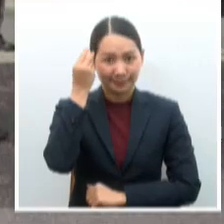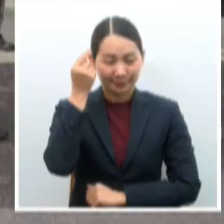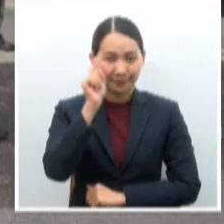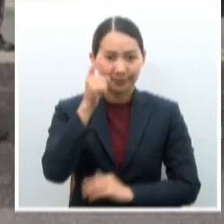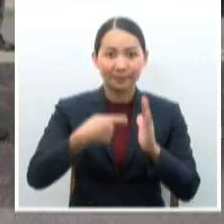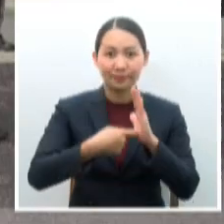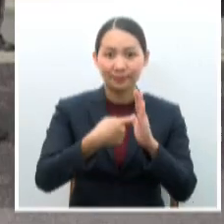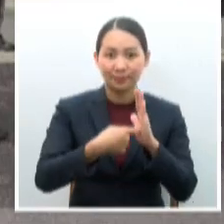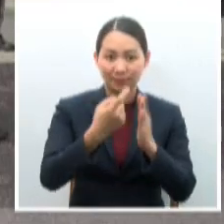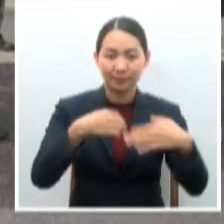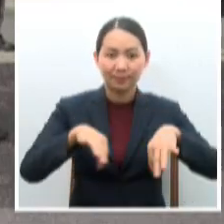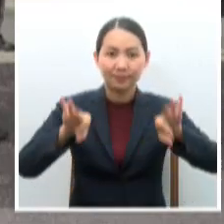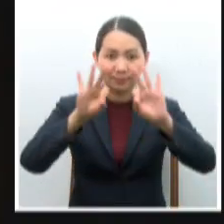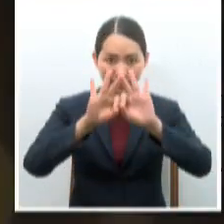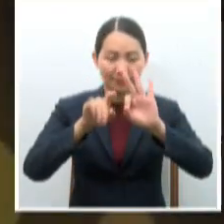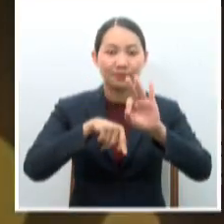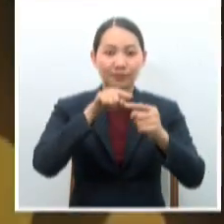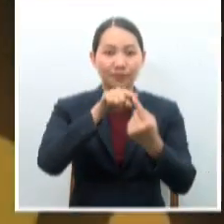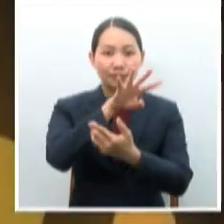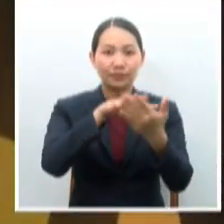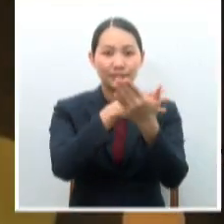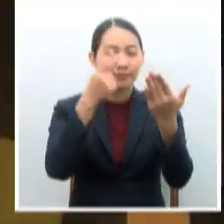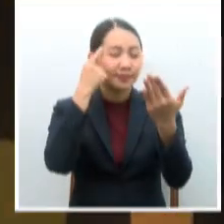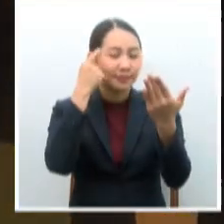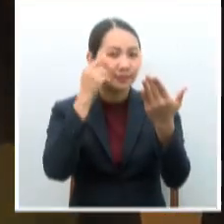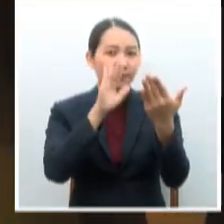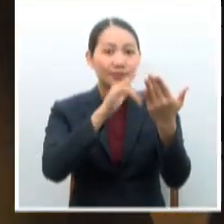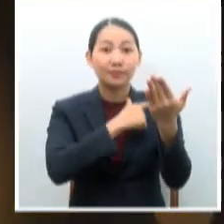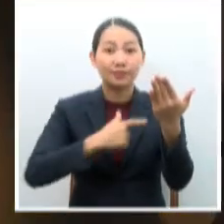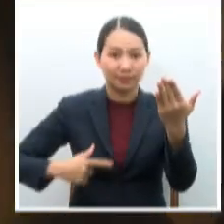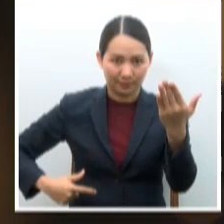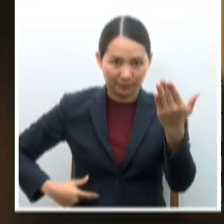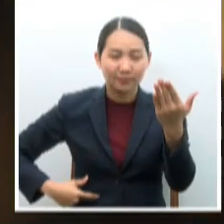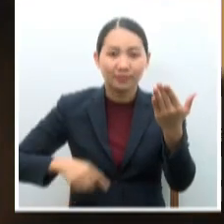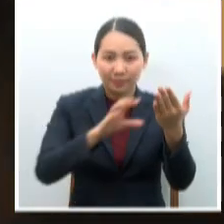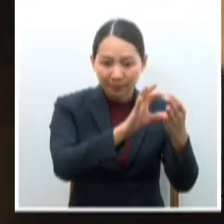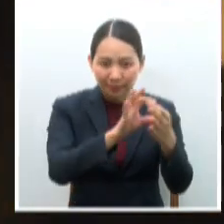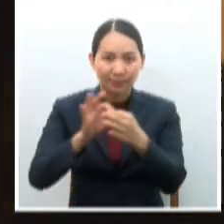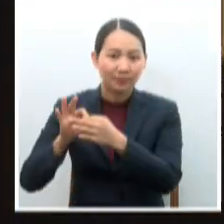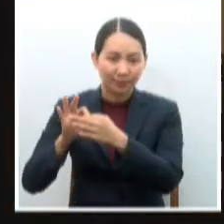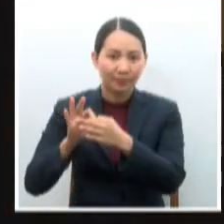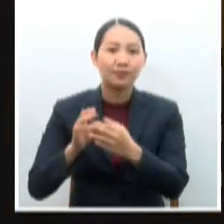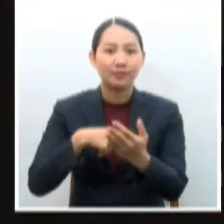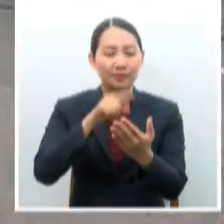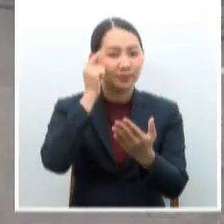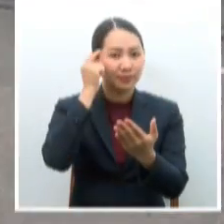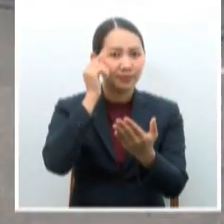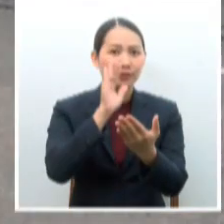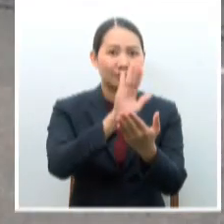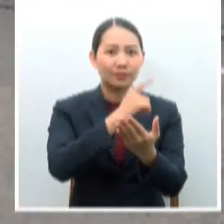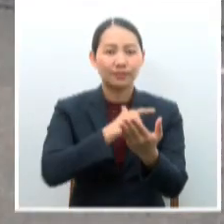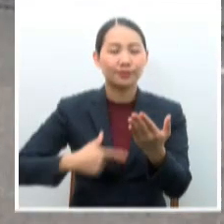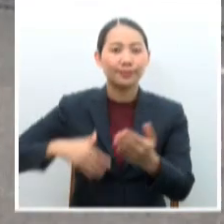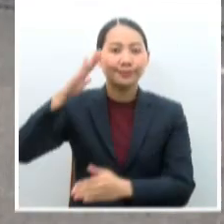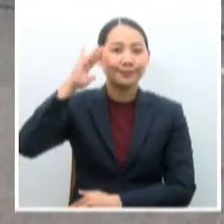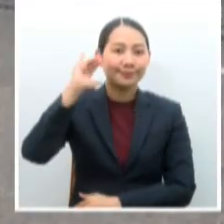สำคัญของการน้อมนำพระบรมราโชบายด้านการศึกษาในพระบาทสมเด็จพระวชิรเกล้าเจ้าอยู่หัว